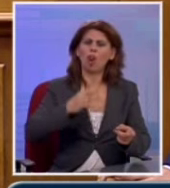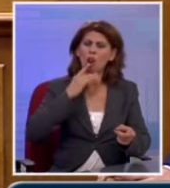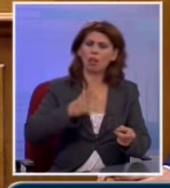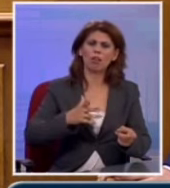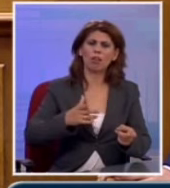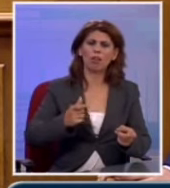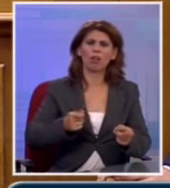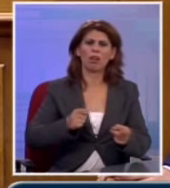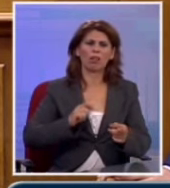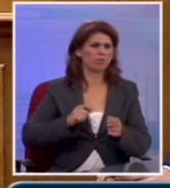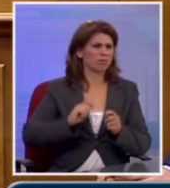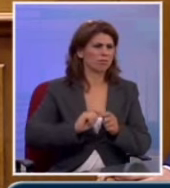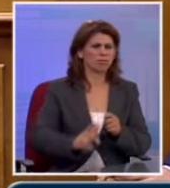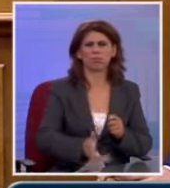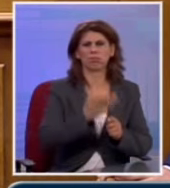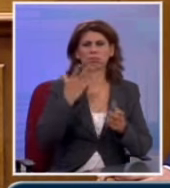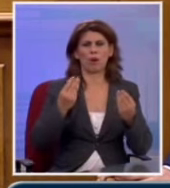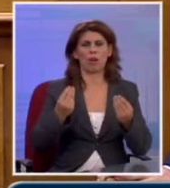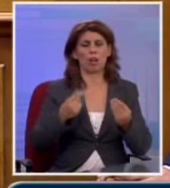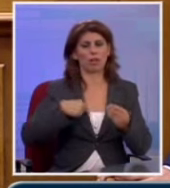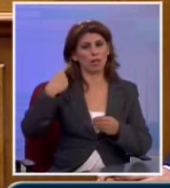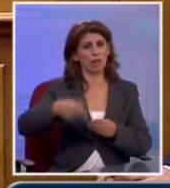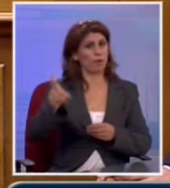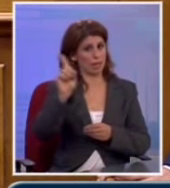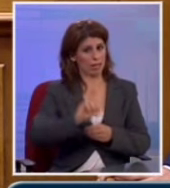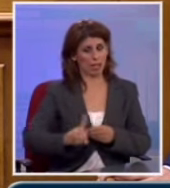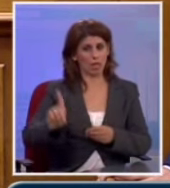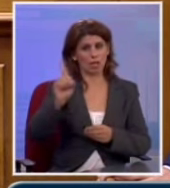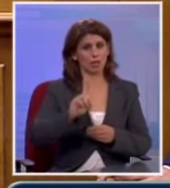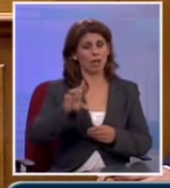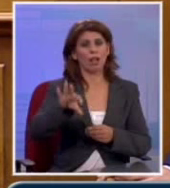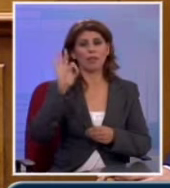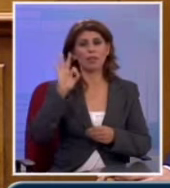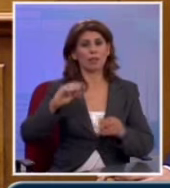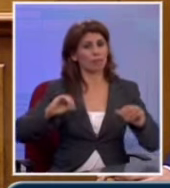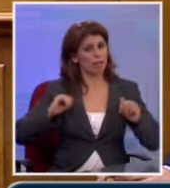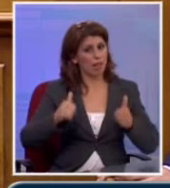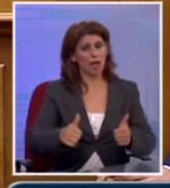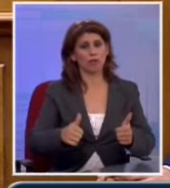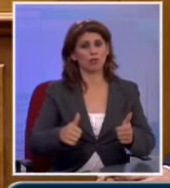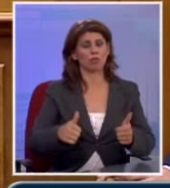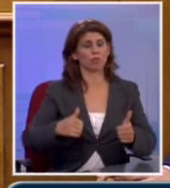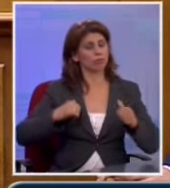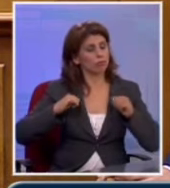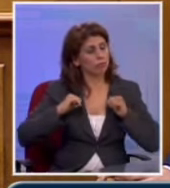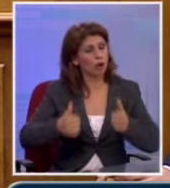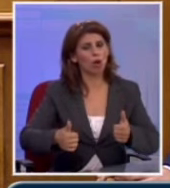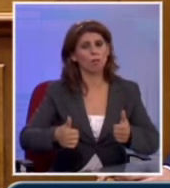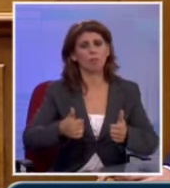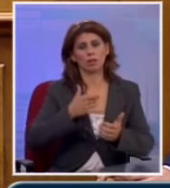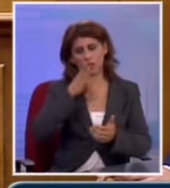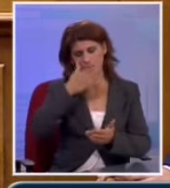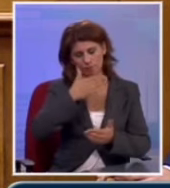τις προβοκάτσιες, την άλλη Κυριακή θα επιλέξει με θάρρος, με τόλμη και με